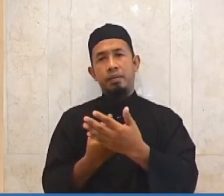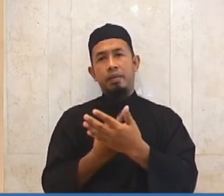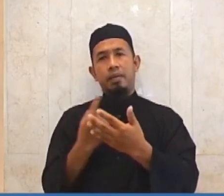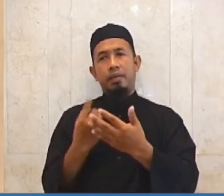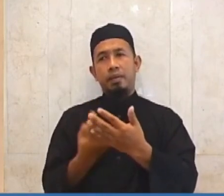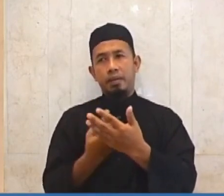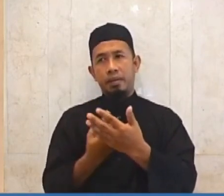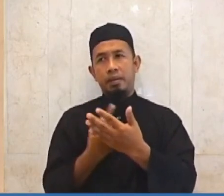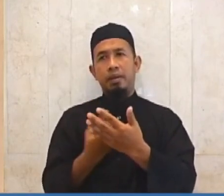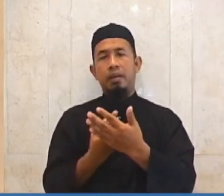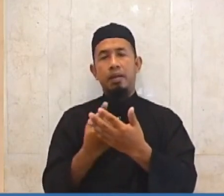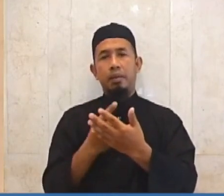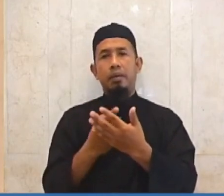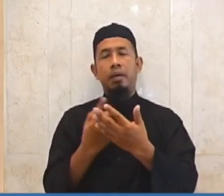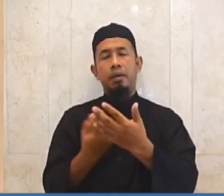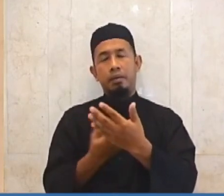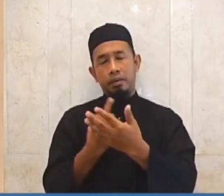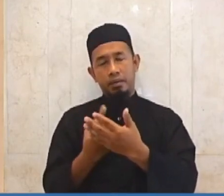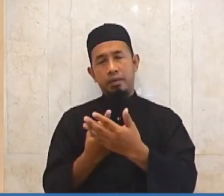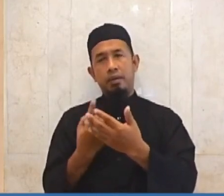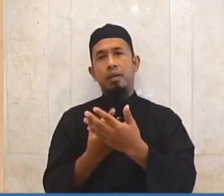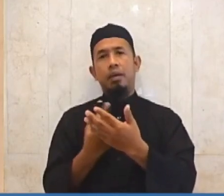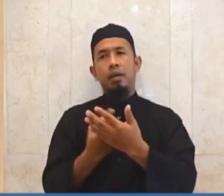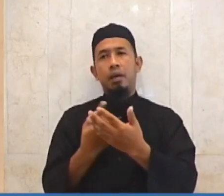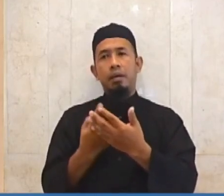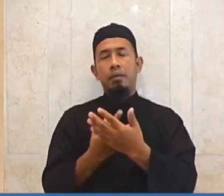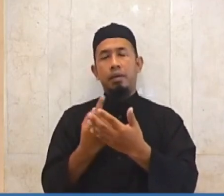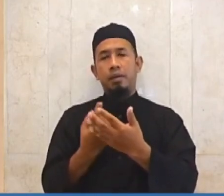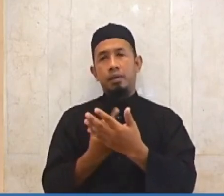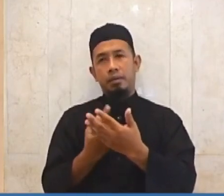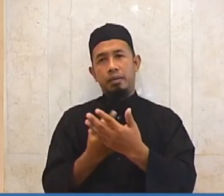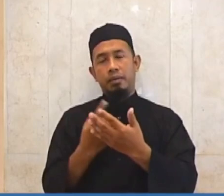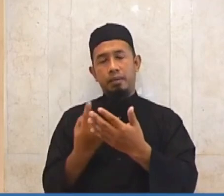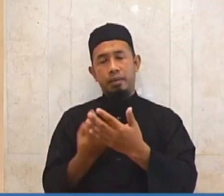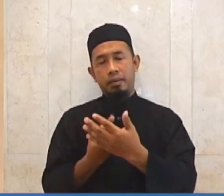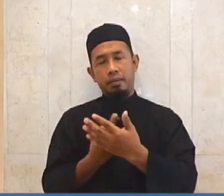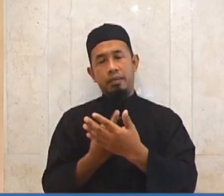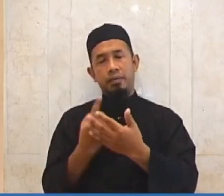allahfirilmin walminat Wal muslim Wal muslimatahyaumwat